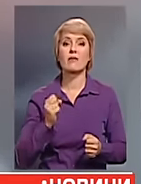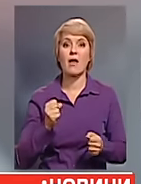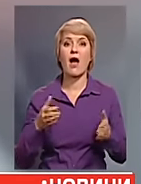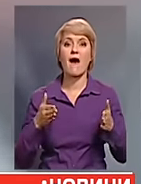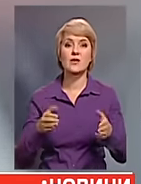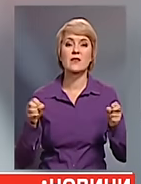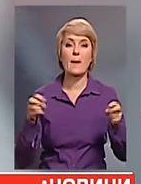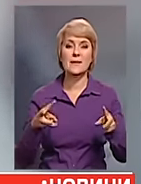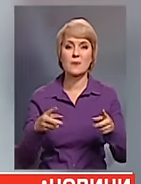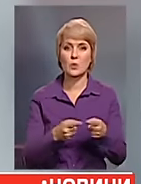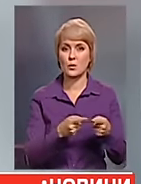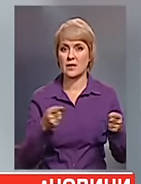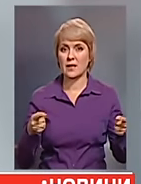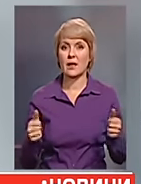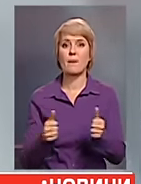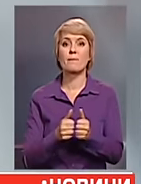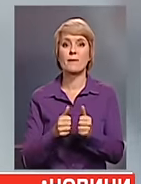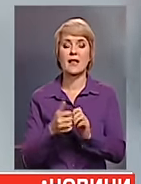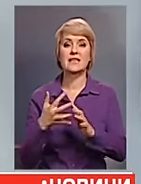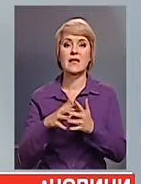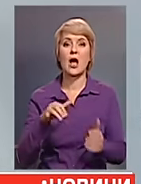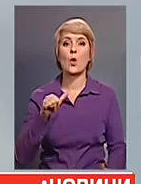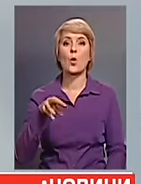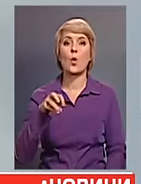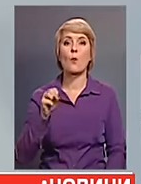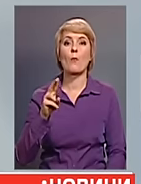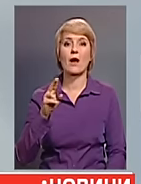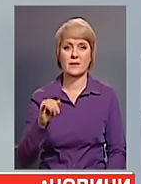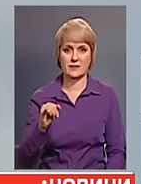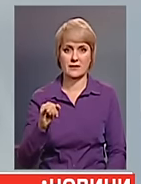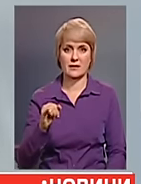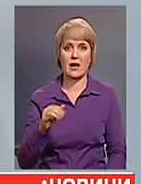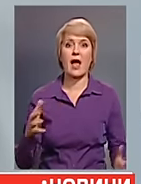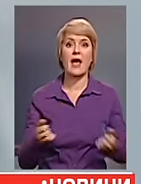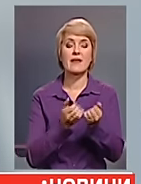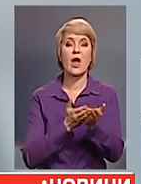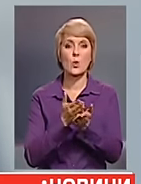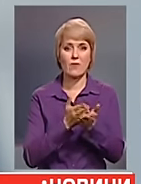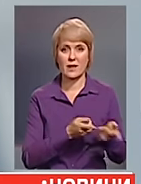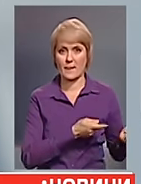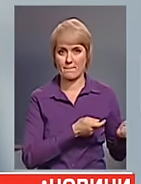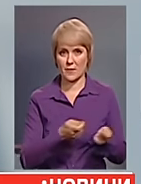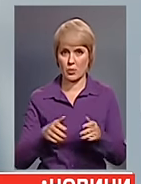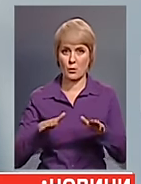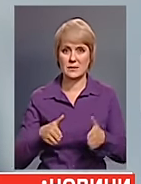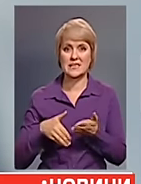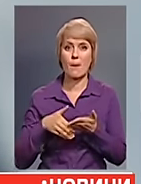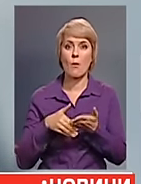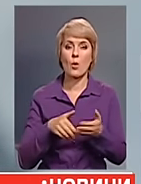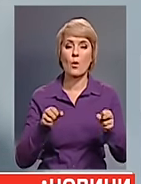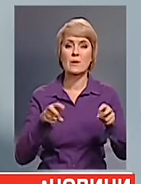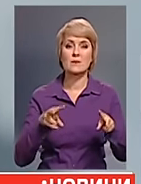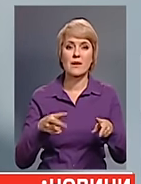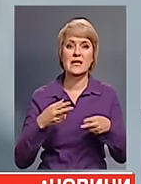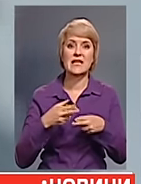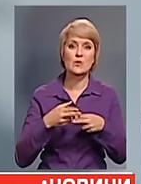ділянку шляху поблизу села Гумінці Кам'янець-Подільського району на так званому пищеному язику. Рятувальники, які прибули на місце, вони за допомогою